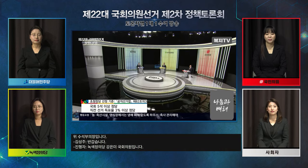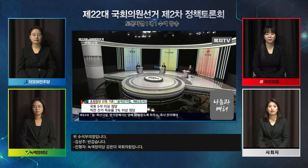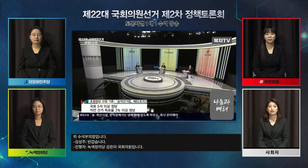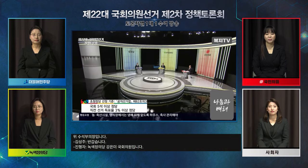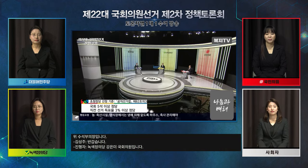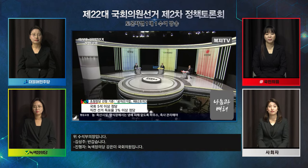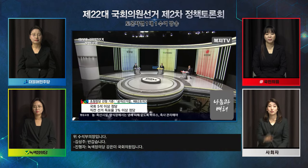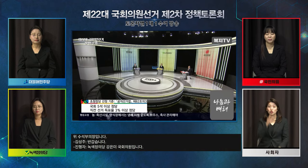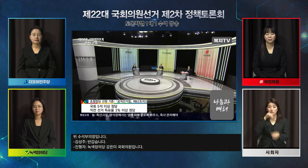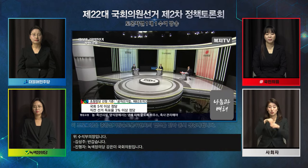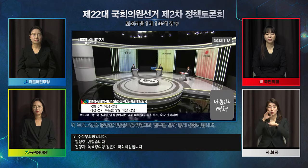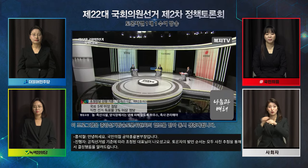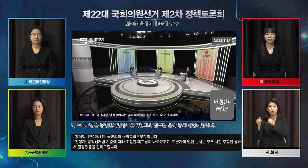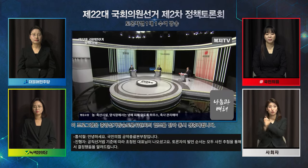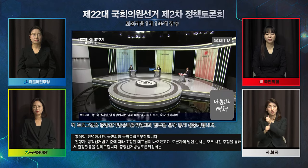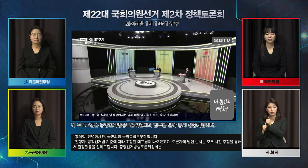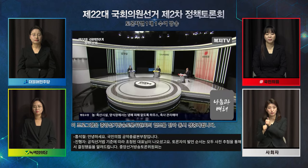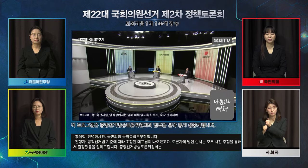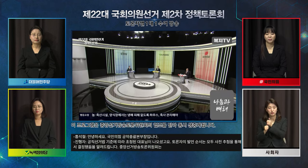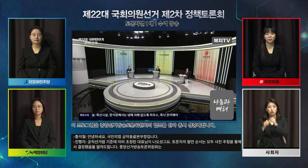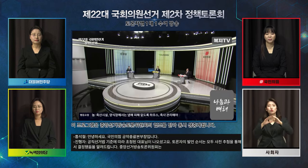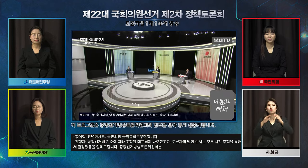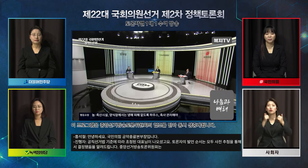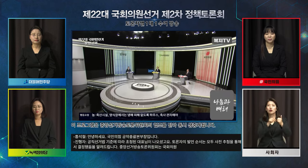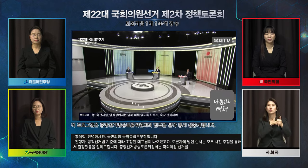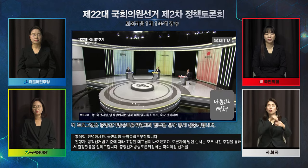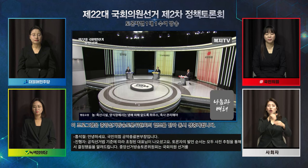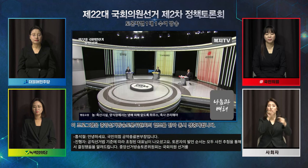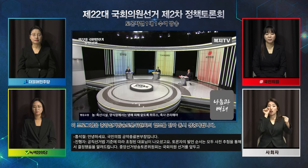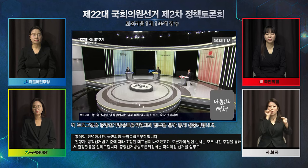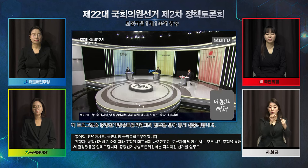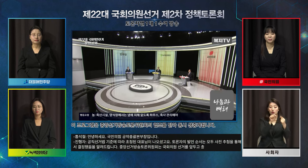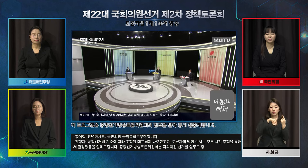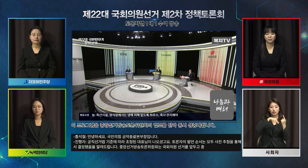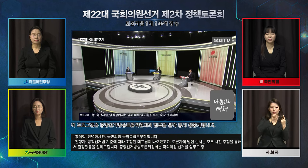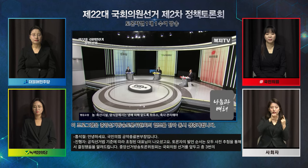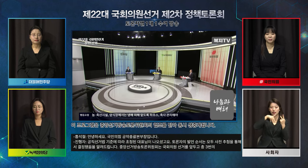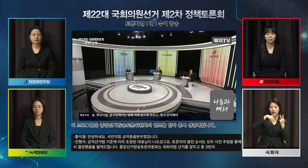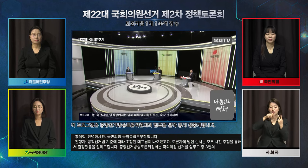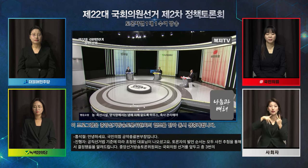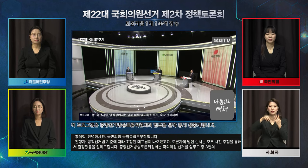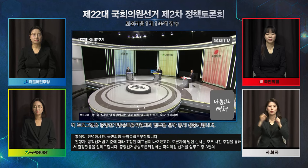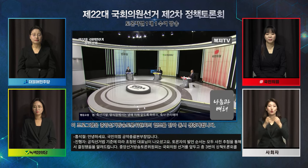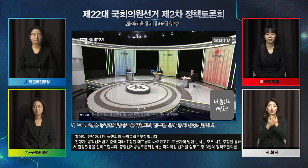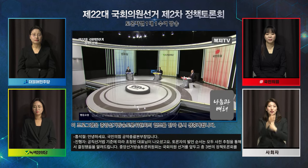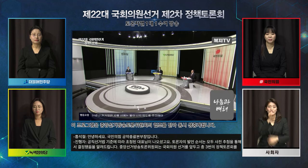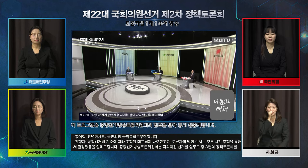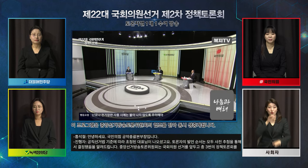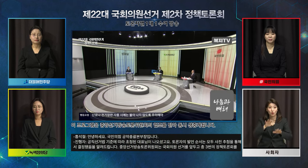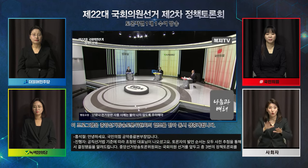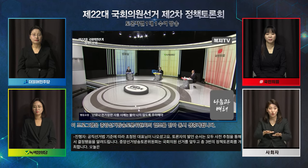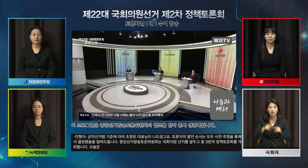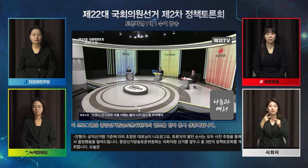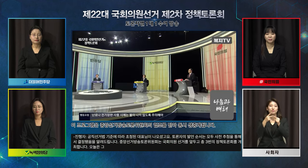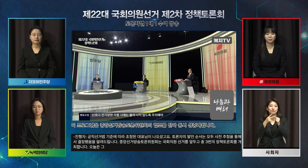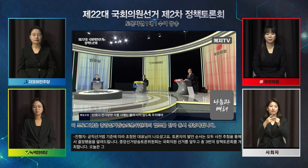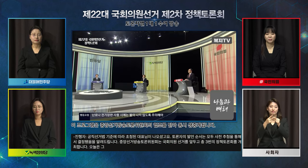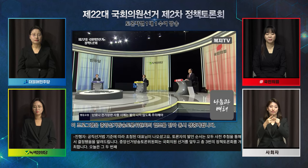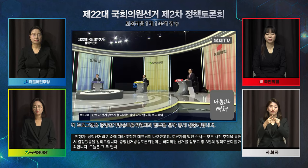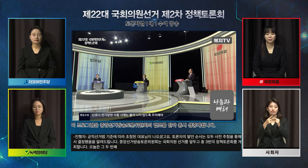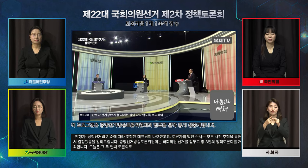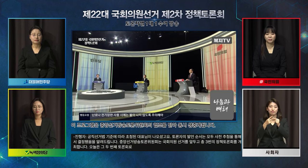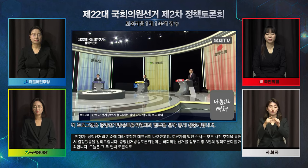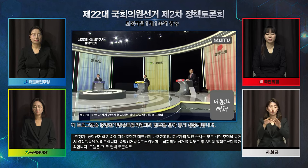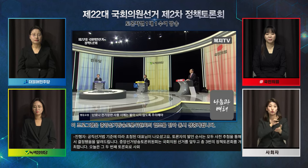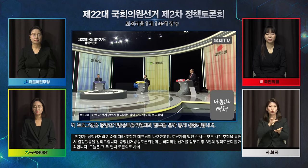중앙선거방송토론위원회는 국회의원 선거를 앞두고 총 세 번의 정책토론회를 개최합니다. 오늘은 그 두 번째 토론회로 사회